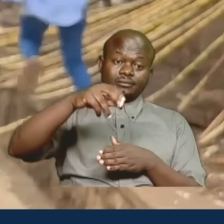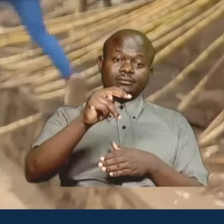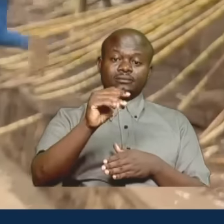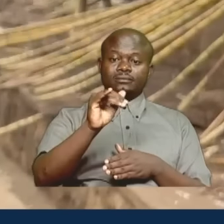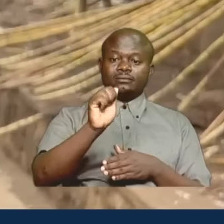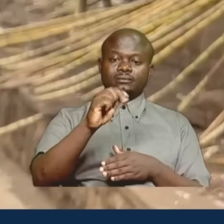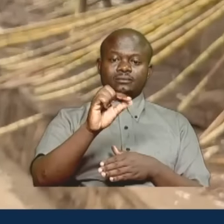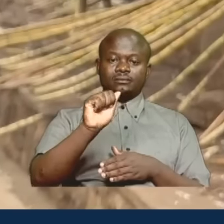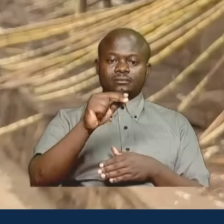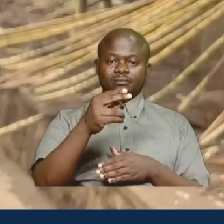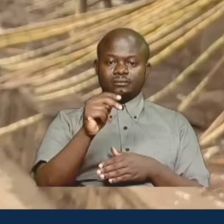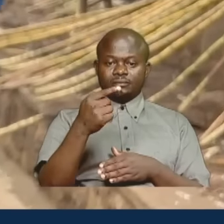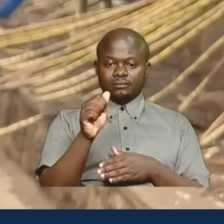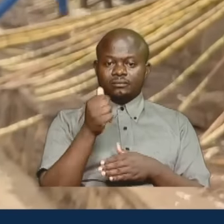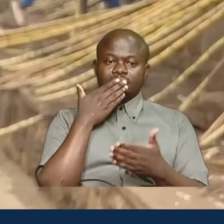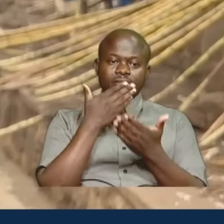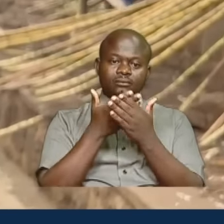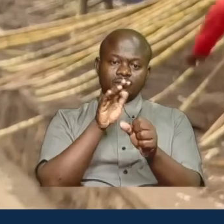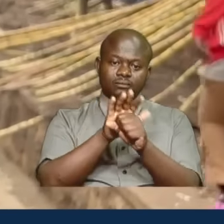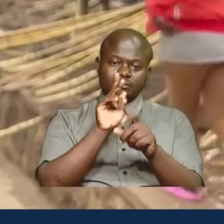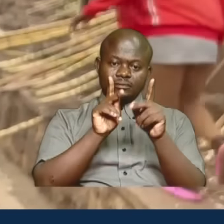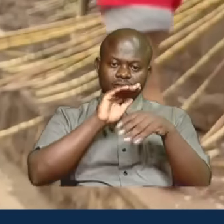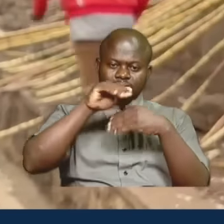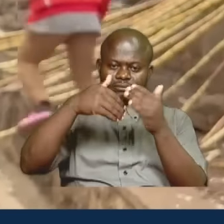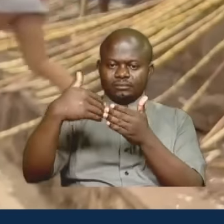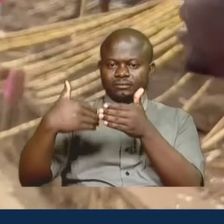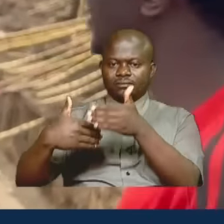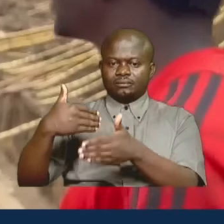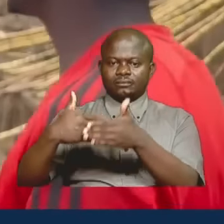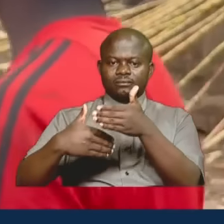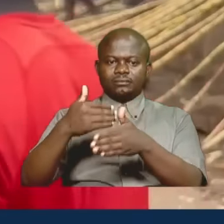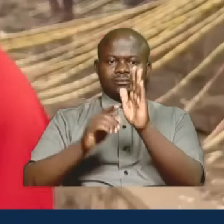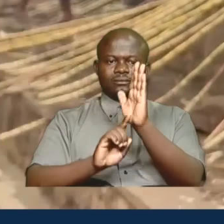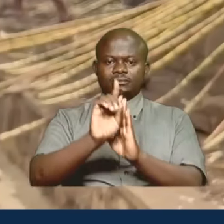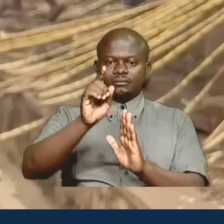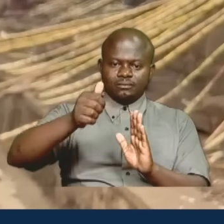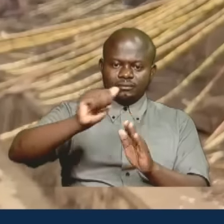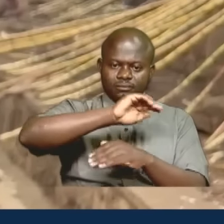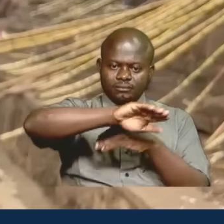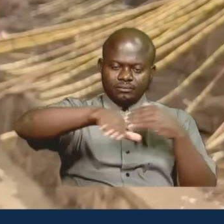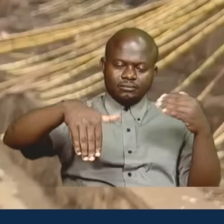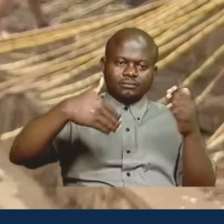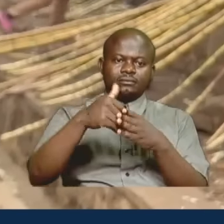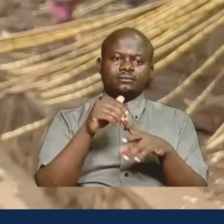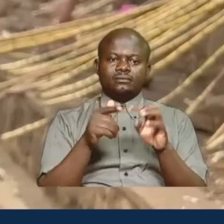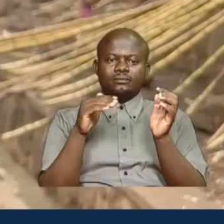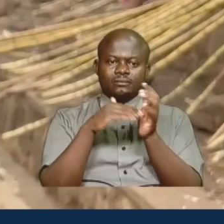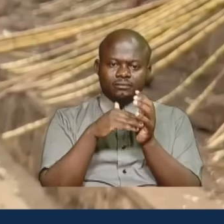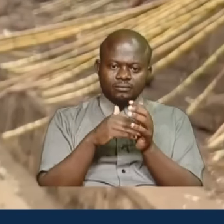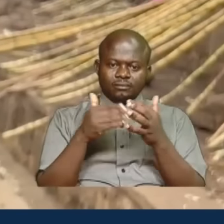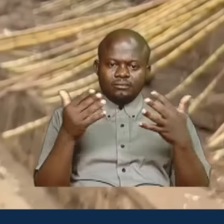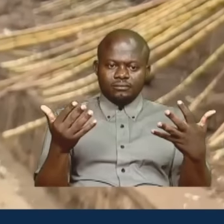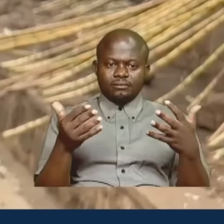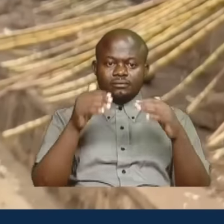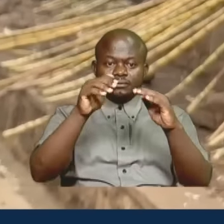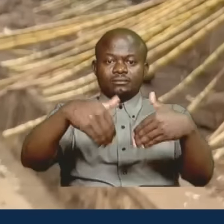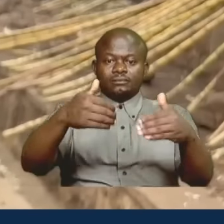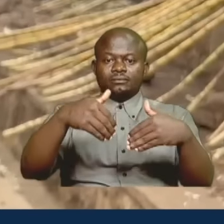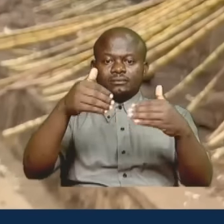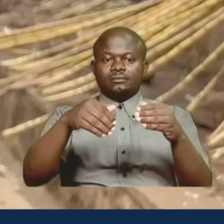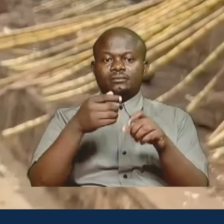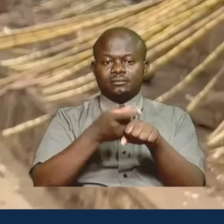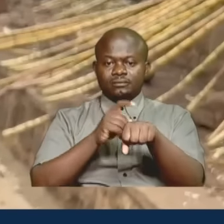muhanda ni mwiza cyane, abaturage bawuture bose, iterambere ni ryose, nanditse harimo ubwo abahinzi bahingaga ibirayi